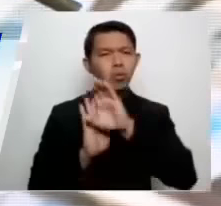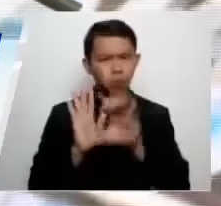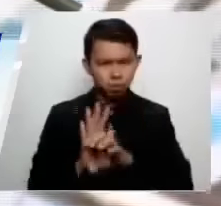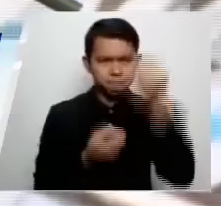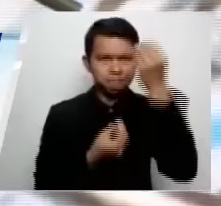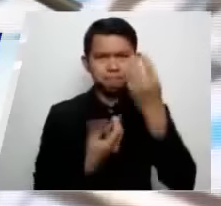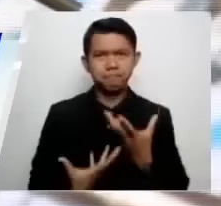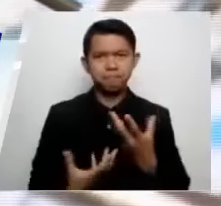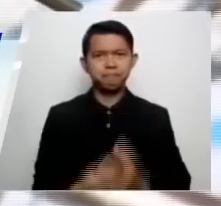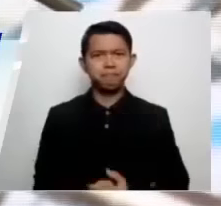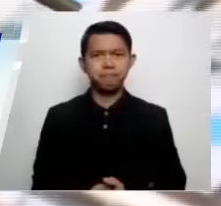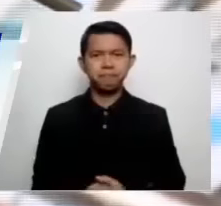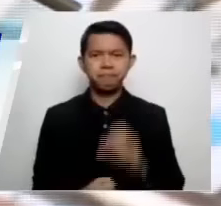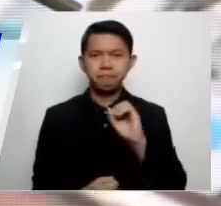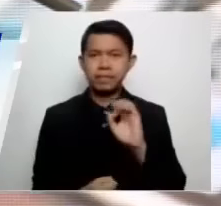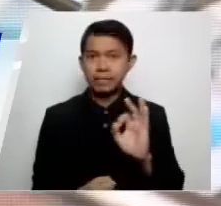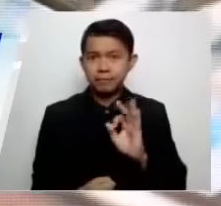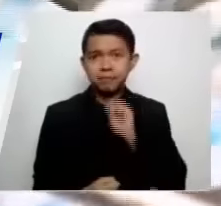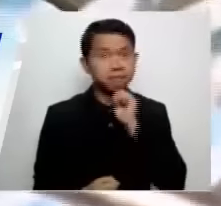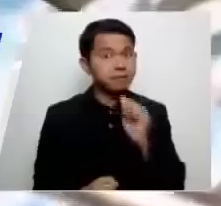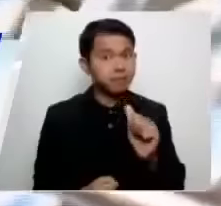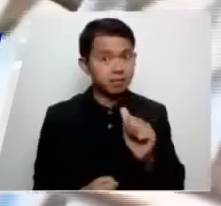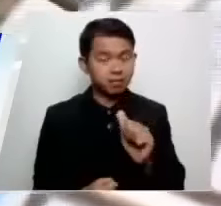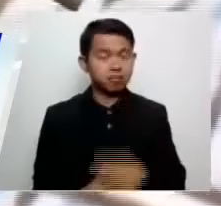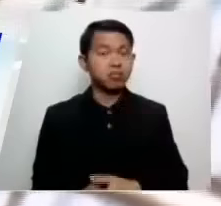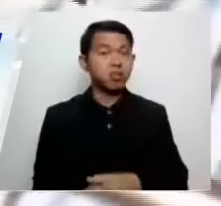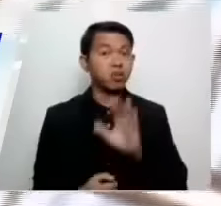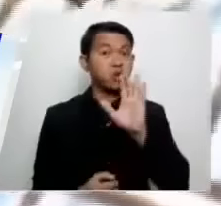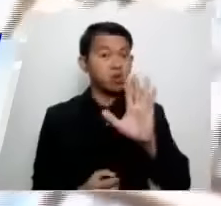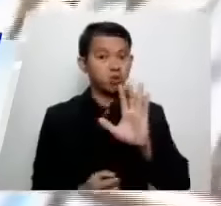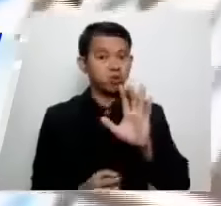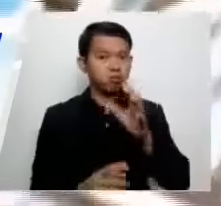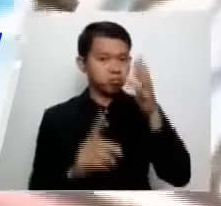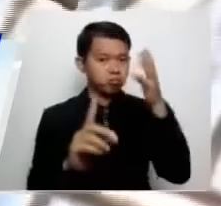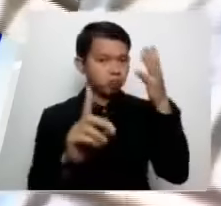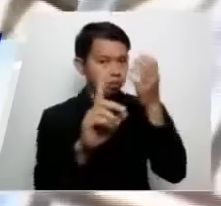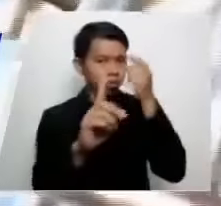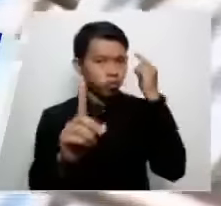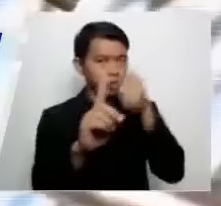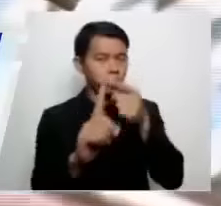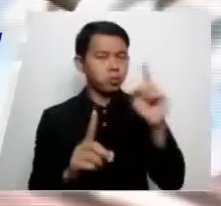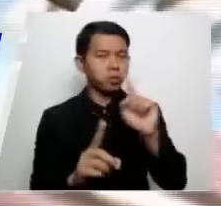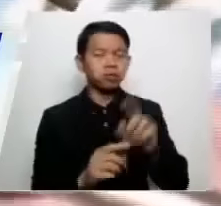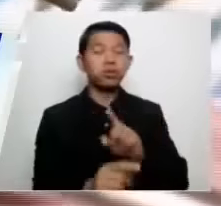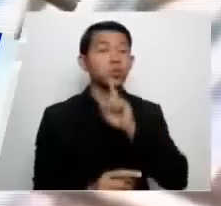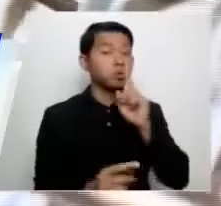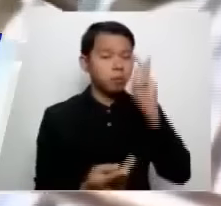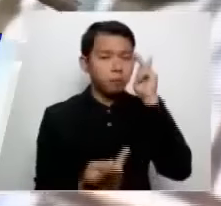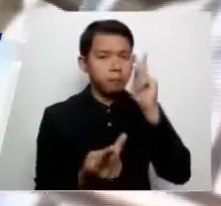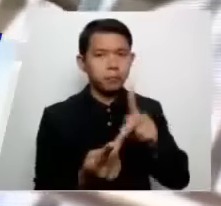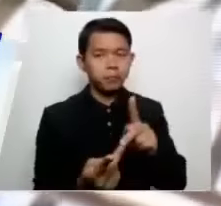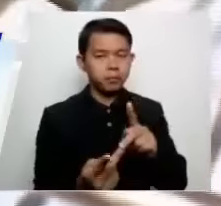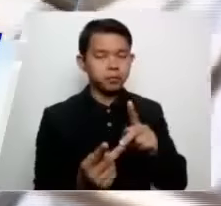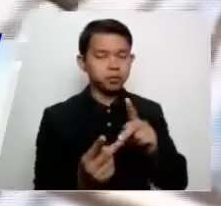kung hindi yung inyong ambisyon. The real purpose itong